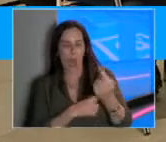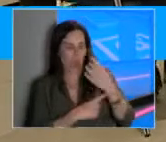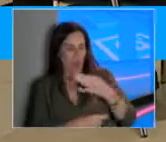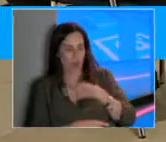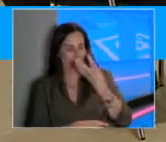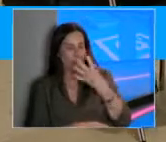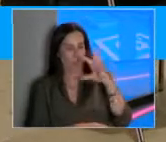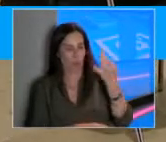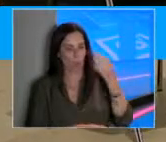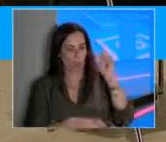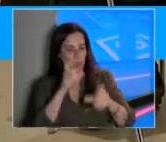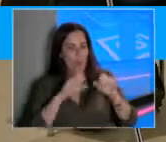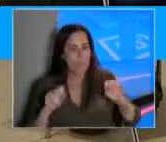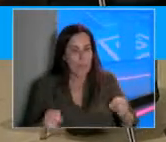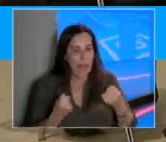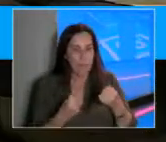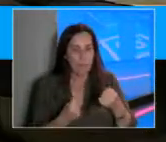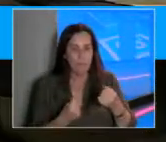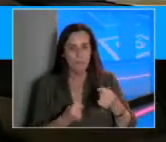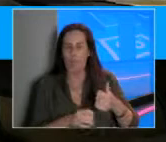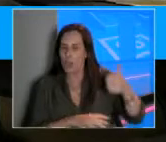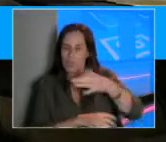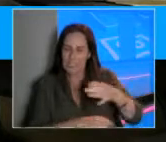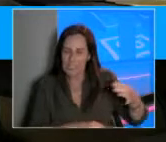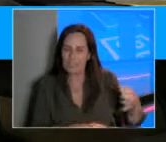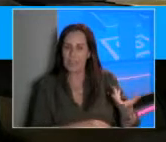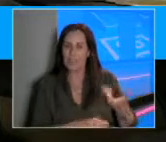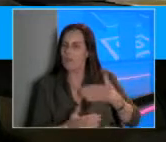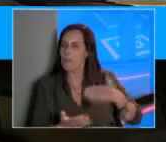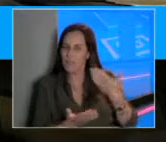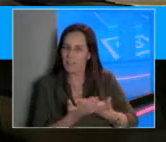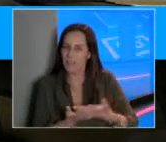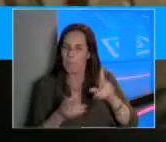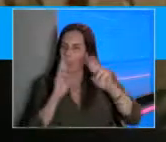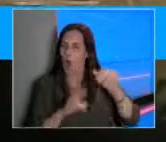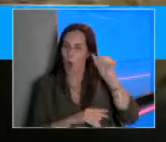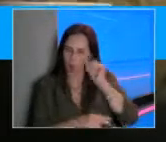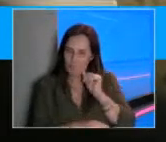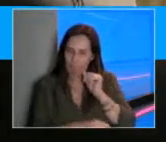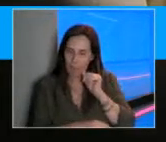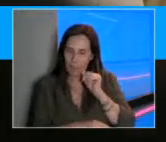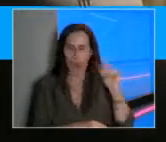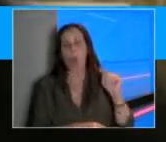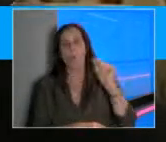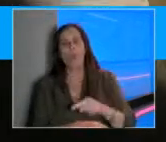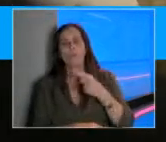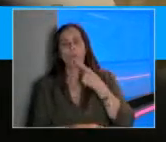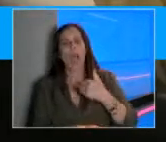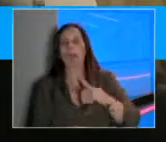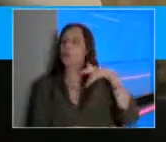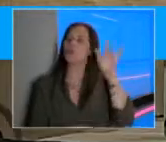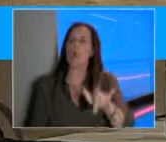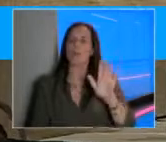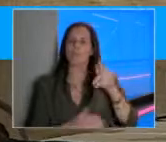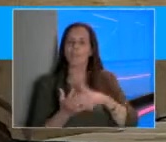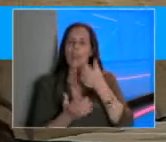אותם 450 פעילים, ראשי מטות ומתנדבים ברשימת כחול לבן לשעבר, לא באים ואומרים, אנחנו טובעים